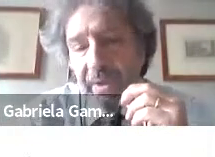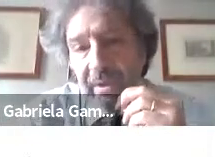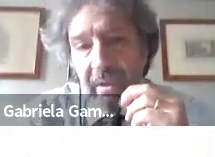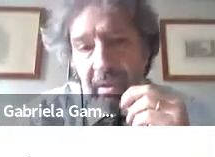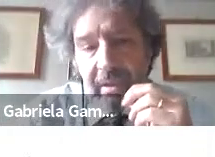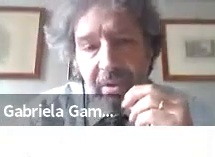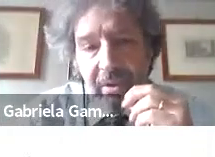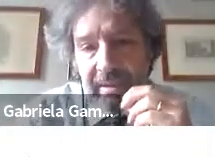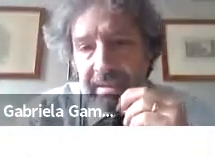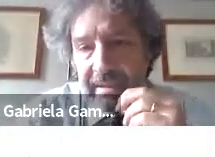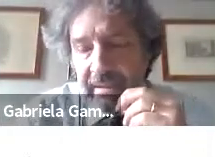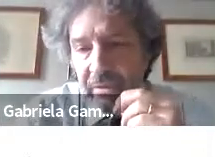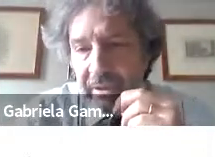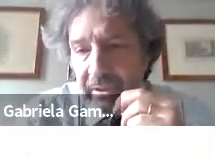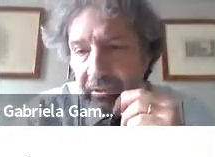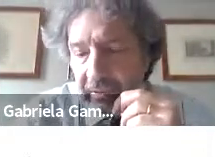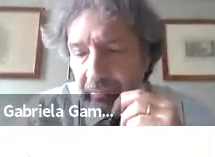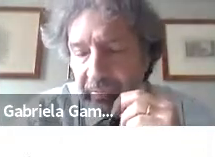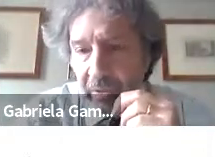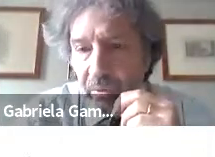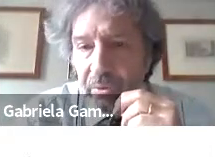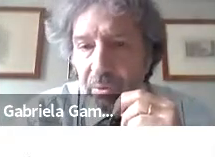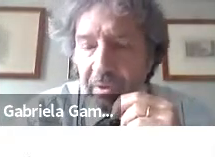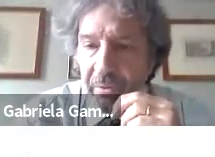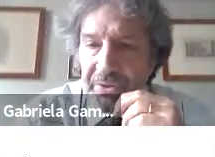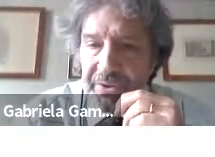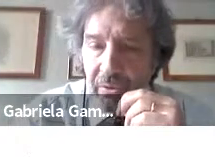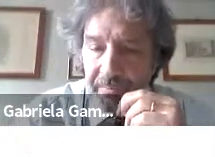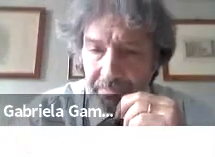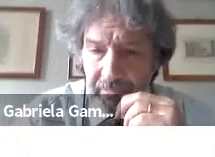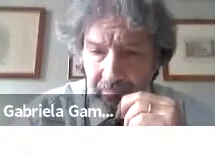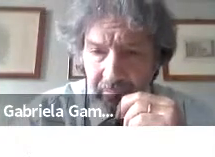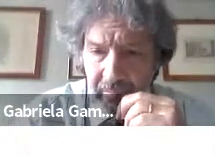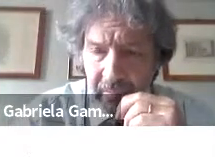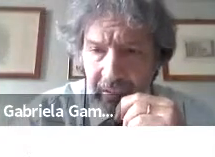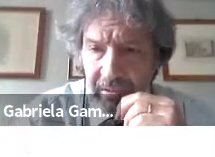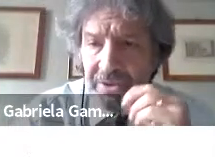se poi le organizzazioni della cultura fossero